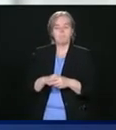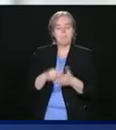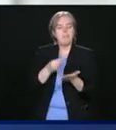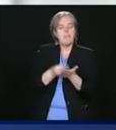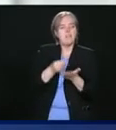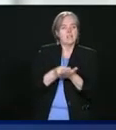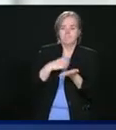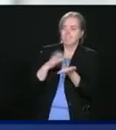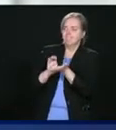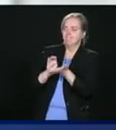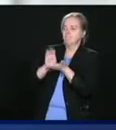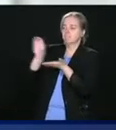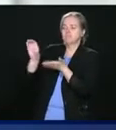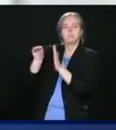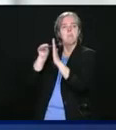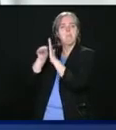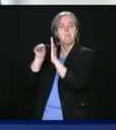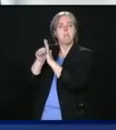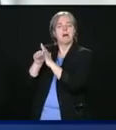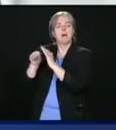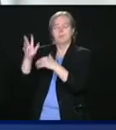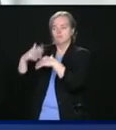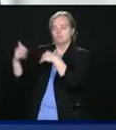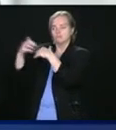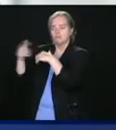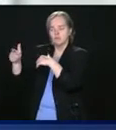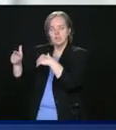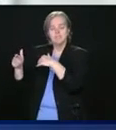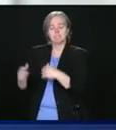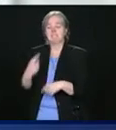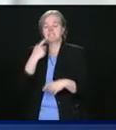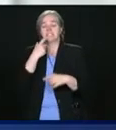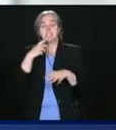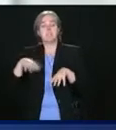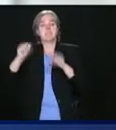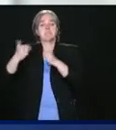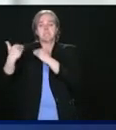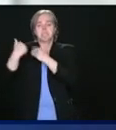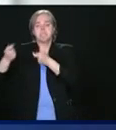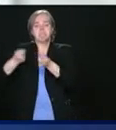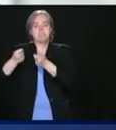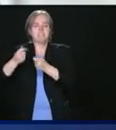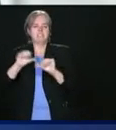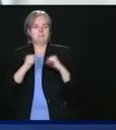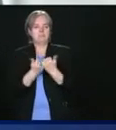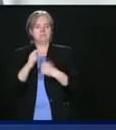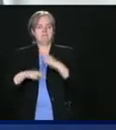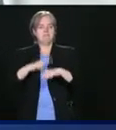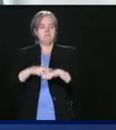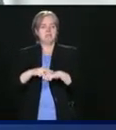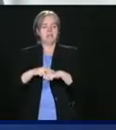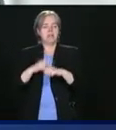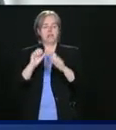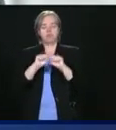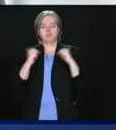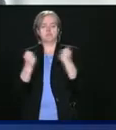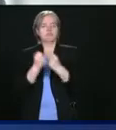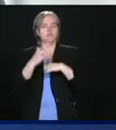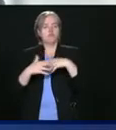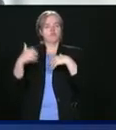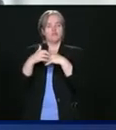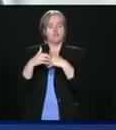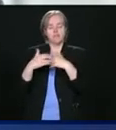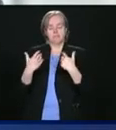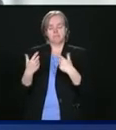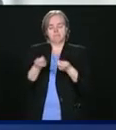ont besoin. Ce financement sera fourni par des institutions financières autochtones et administré par l'Association nationale des